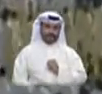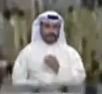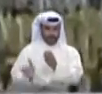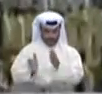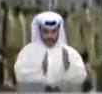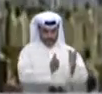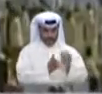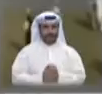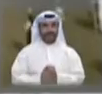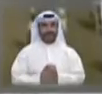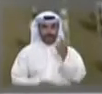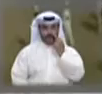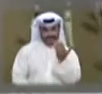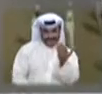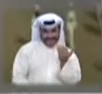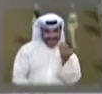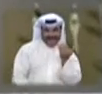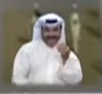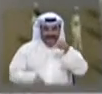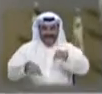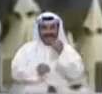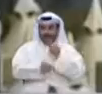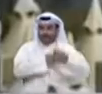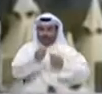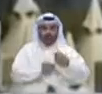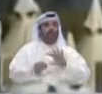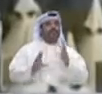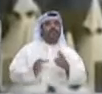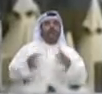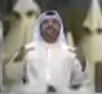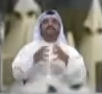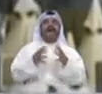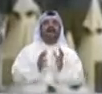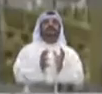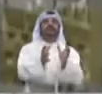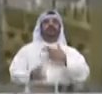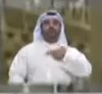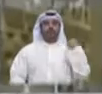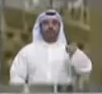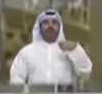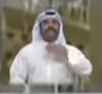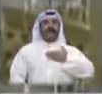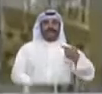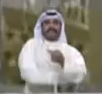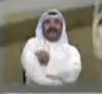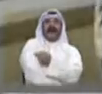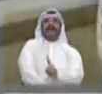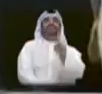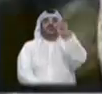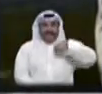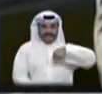قبل أيام معدودة قام فريق الخدمات الطبية من بعثة الحج الكويتية بتوفير جميع